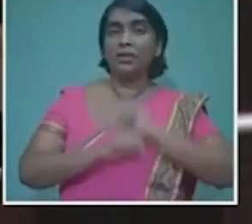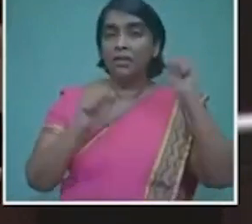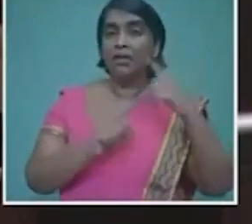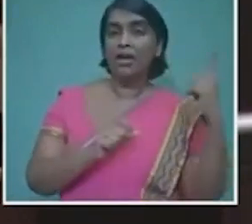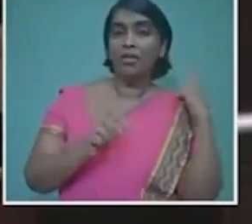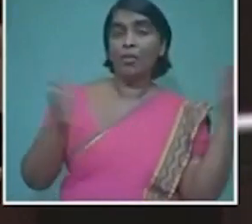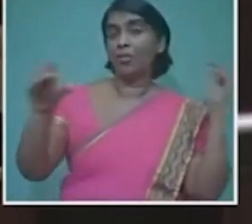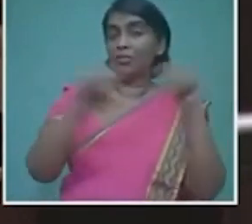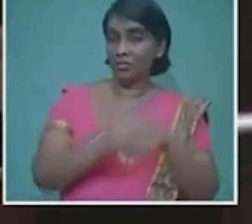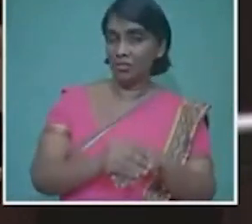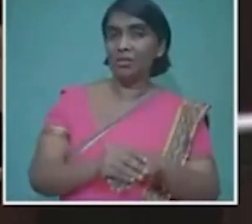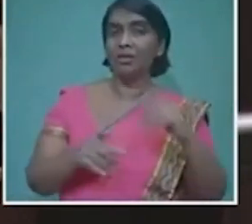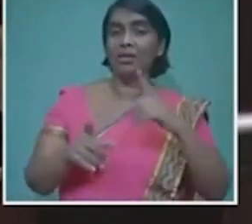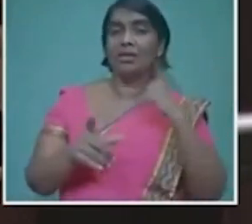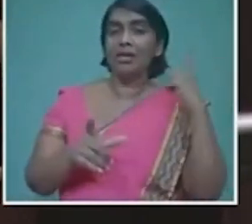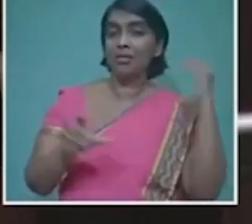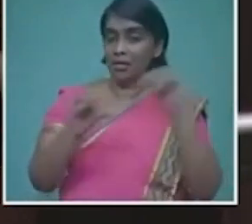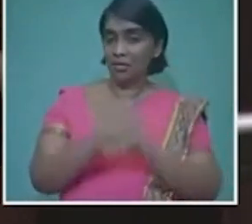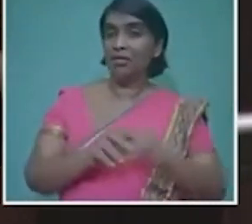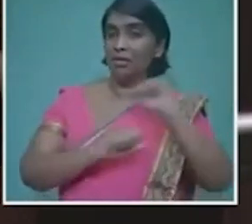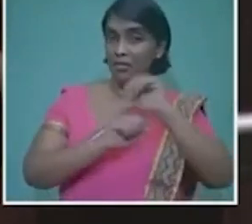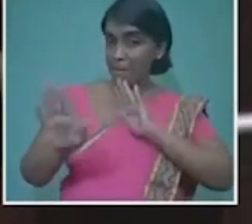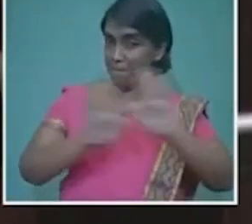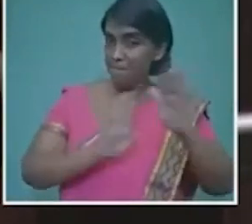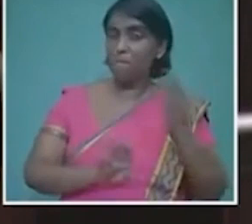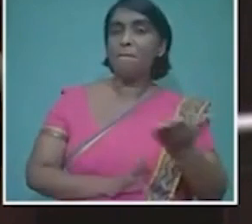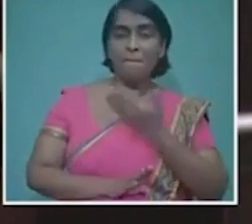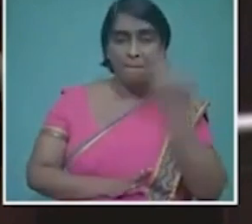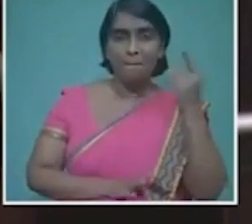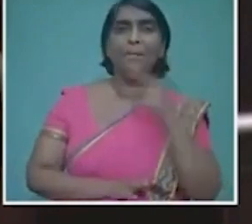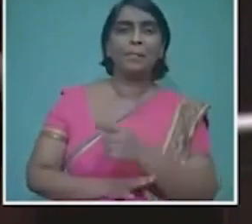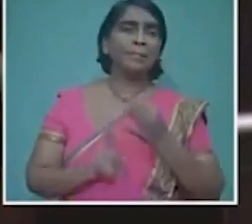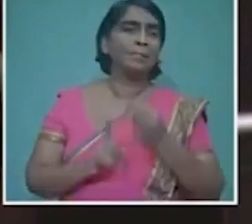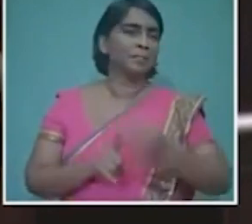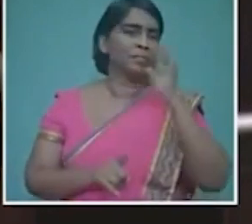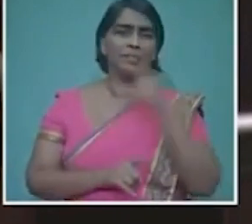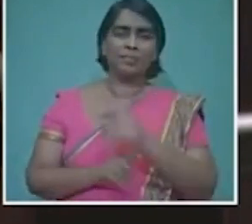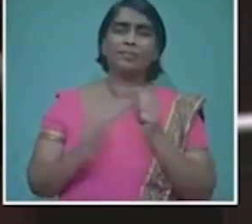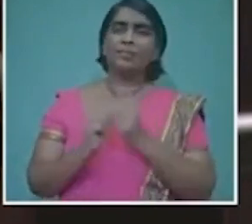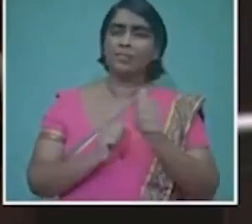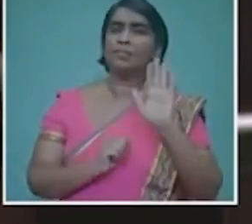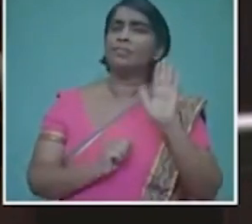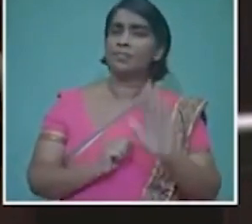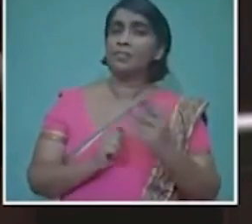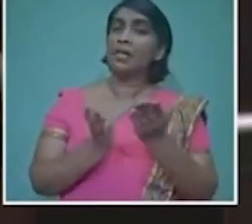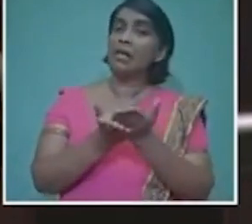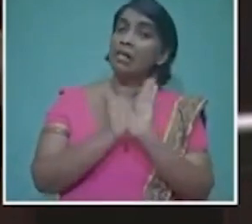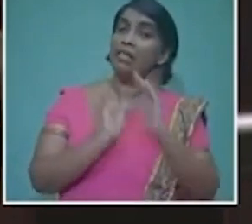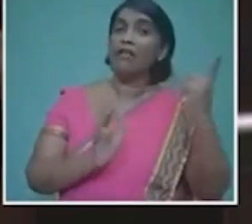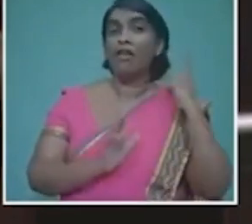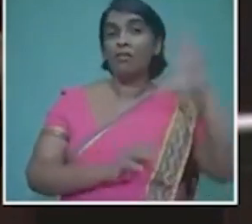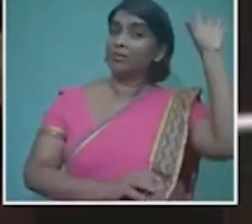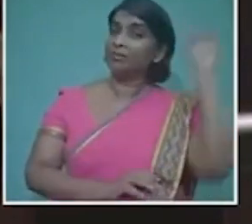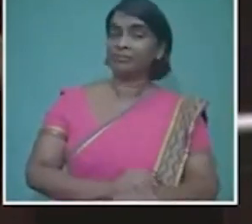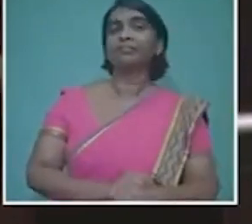செலுத்துமாறும் அதற்கு கட்சி என்ற ரீதியில் ஒத்துழைப்பு வழங்குவதாக குறிப்பிட்டுள்ளோம். முன்னாள் ஜனாதிபதி கோட்டாபய ராஜபக்ஷ நாட்டை மாத்திரமல்ல